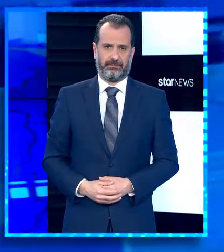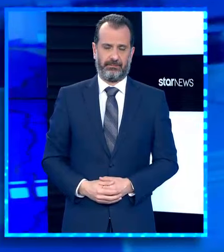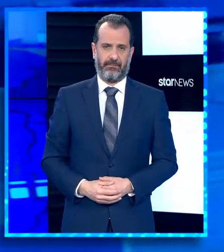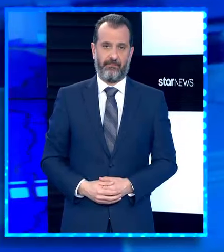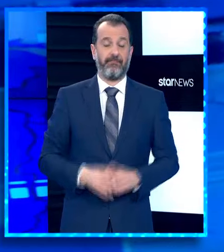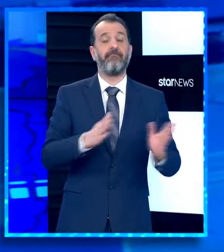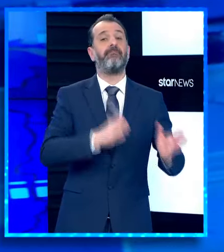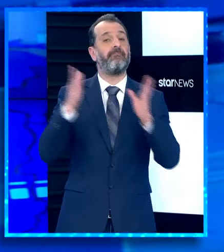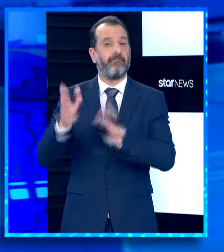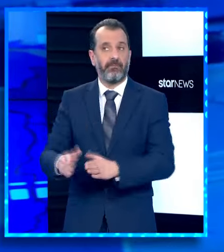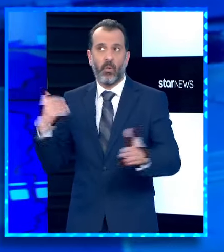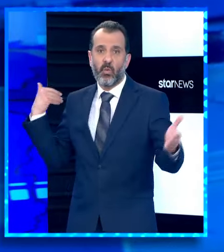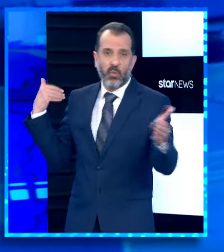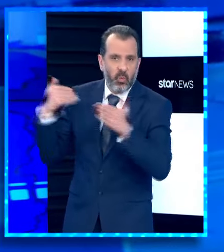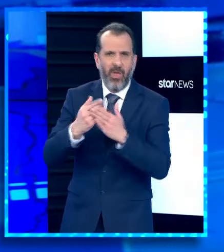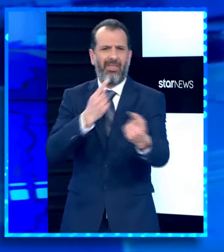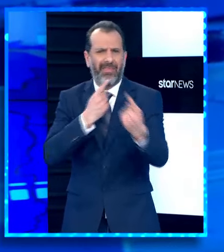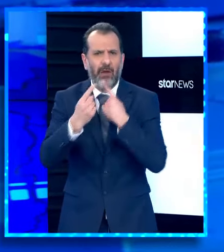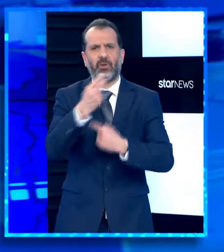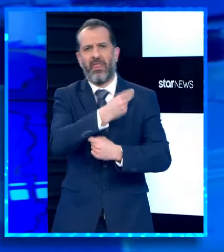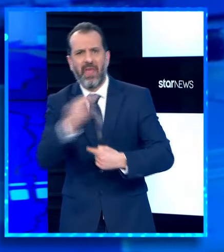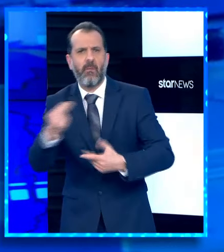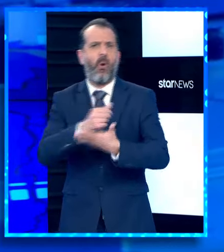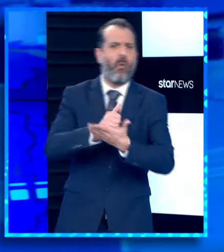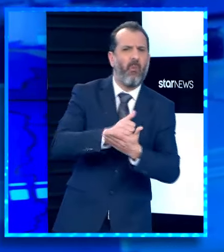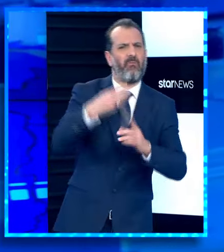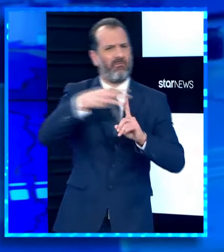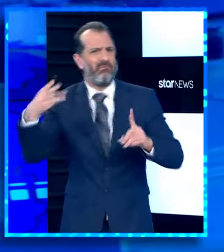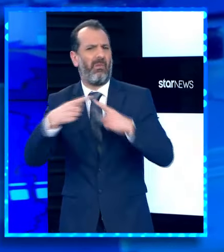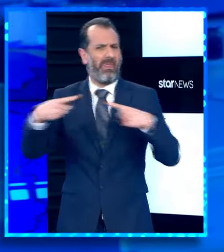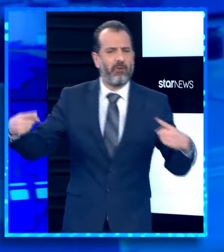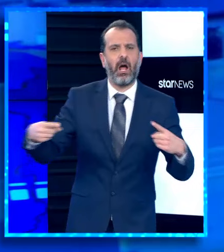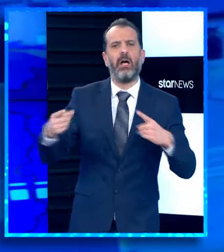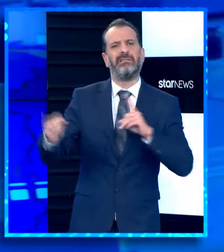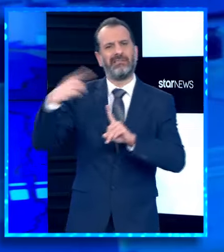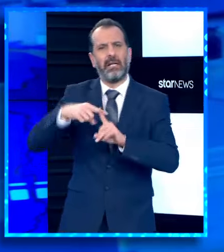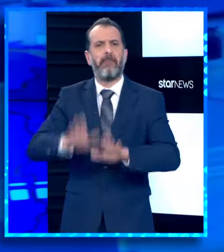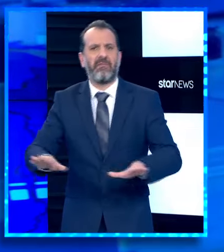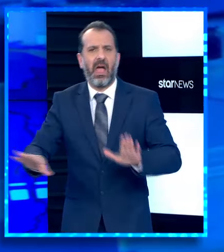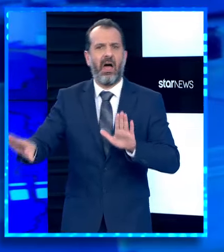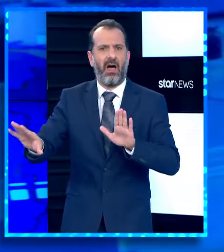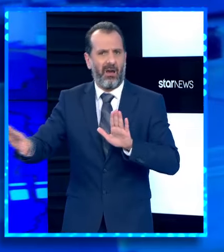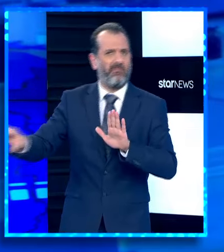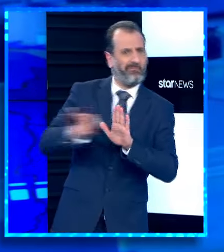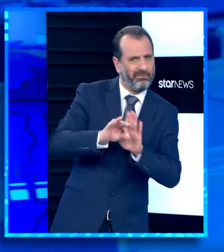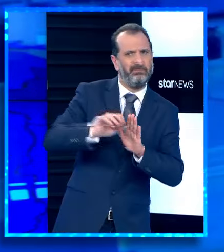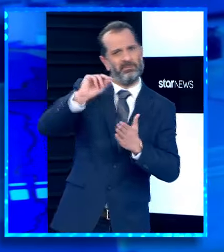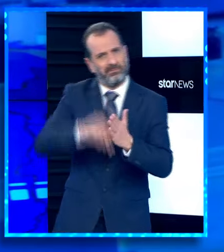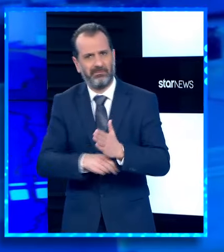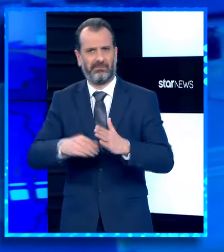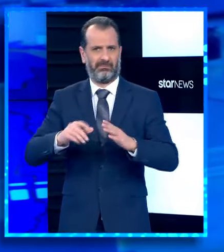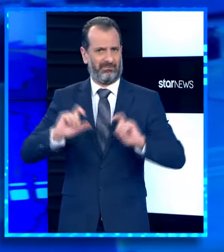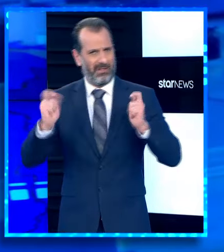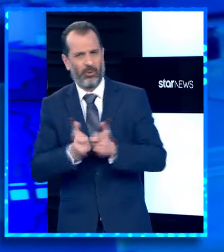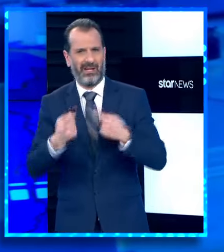Τώρα, το πολυσυζητημένο νομοσχέδιο για τον γάμο των ομόφυλων ζευγαριών και την τεκνοθεσία έκανε πριν από λίγη ώρα πρεμιέρα στις αρμόδιες επιτροπές